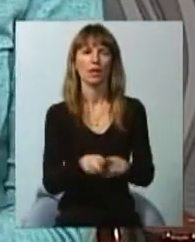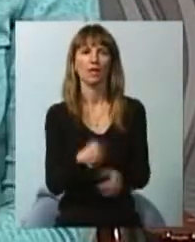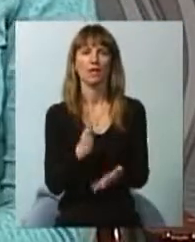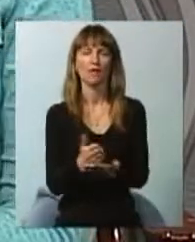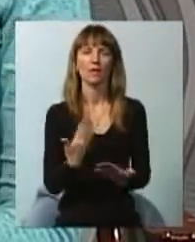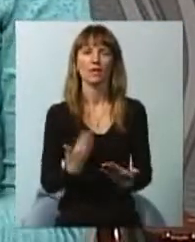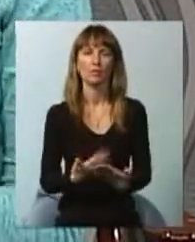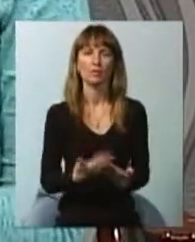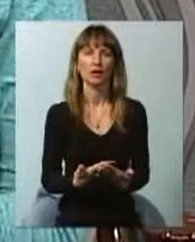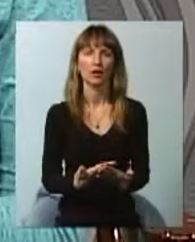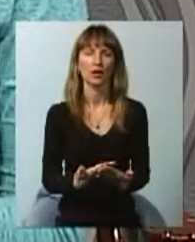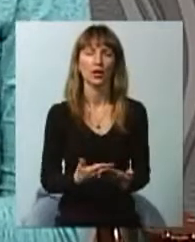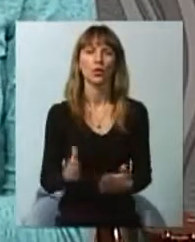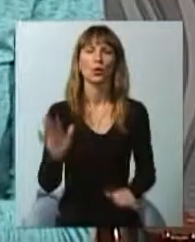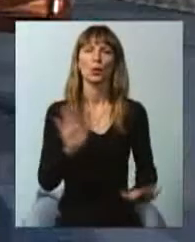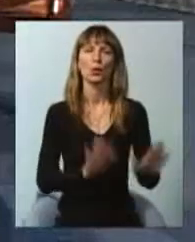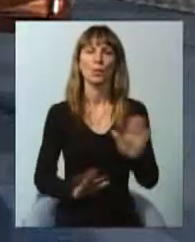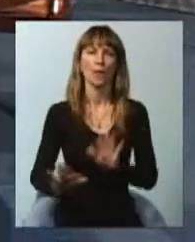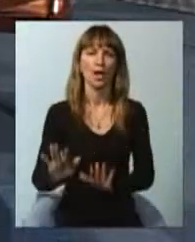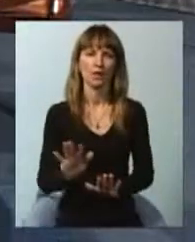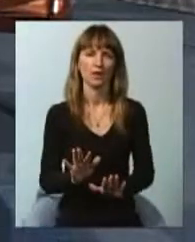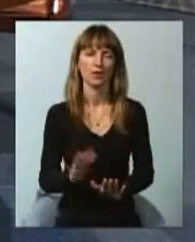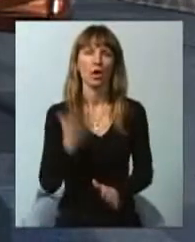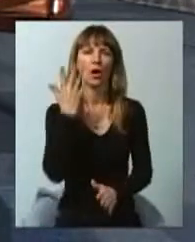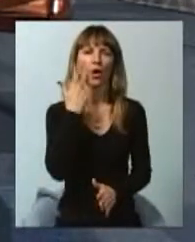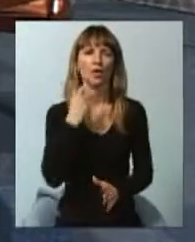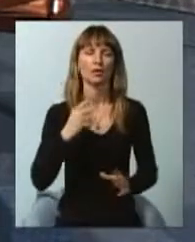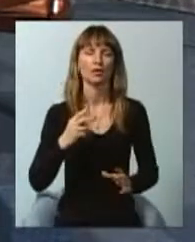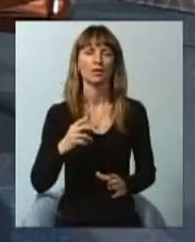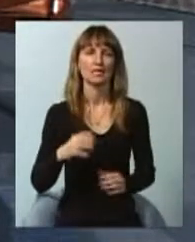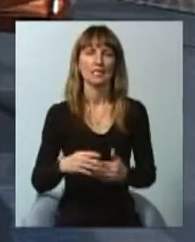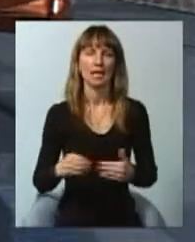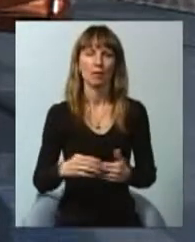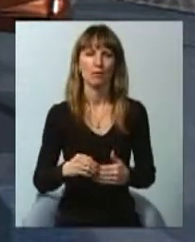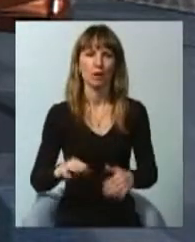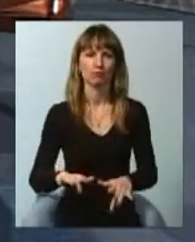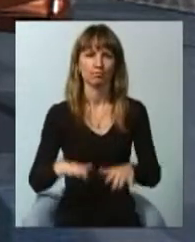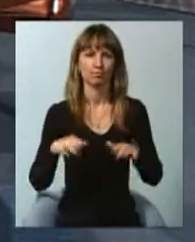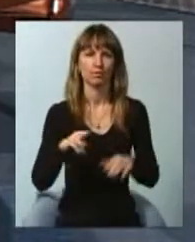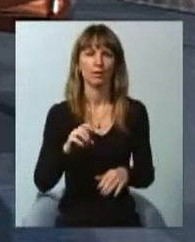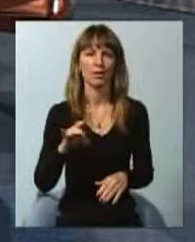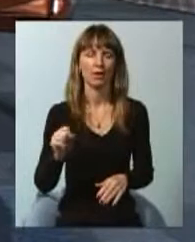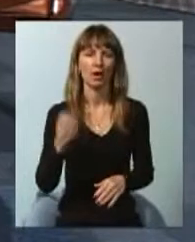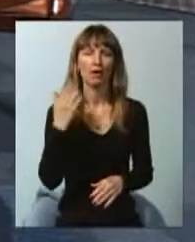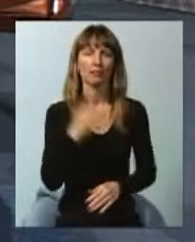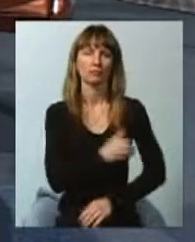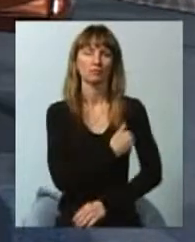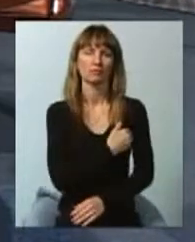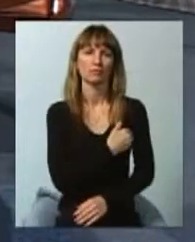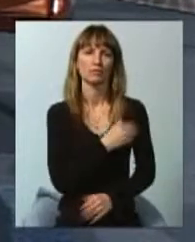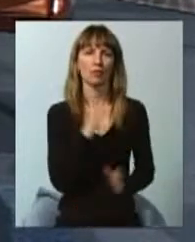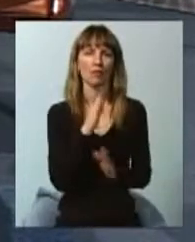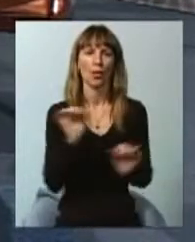як, наприклад, той ж самий туман, коли земля випаровується, а потім під таким температурним повітрям